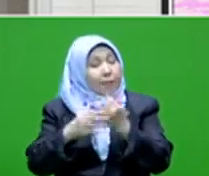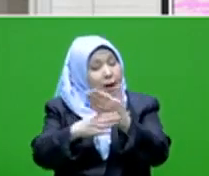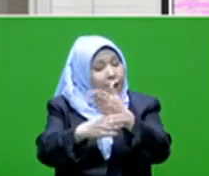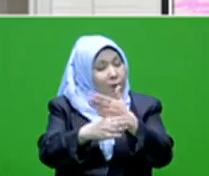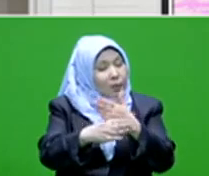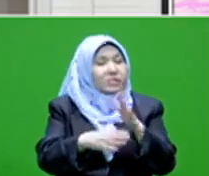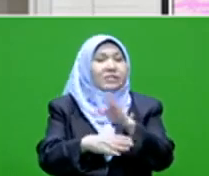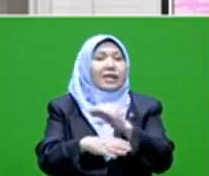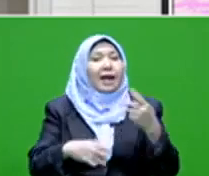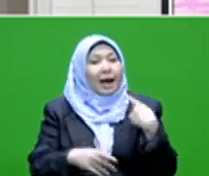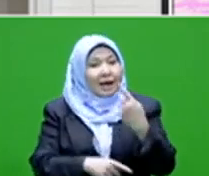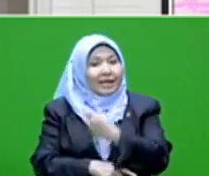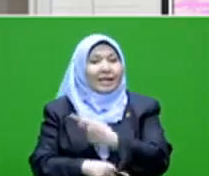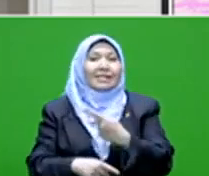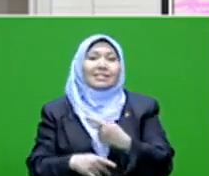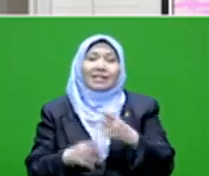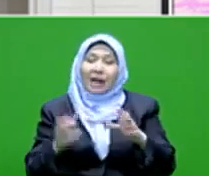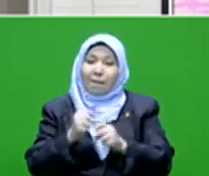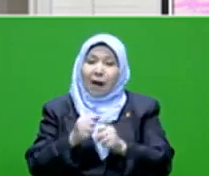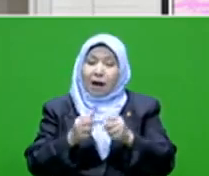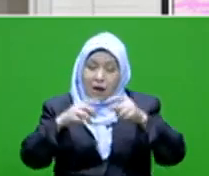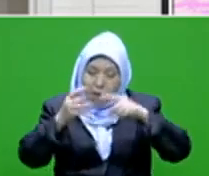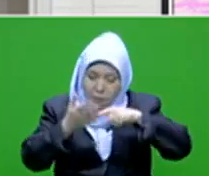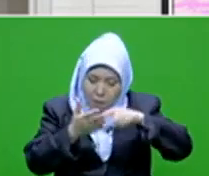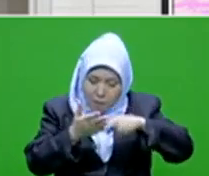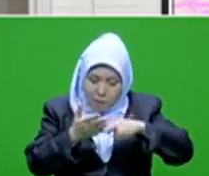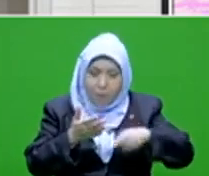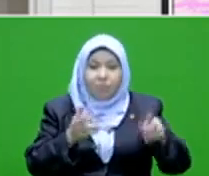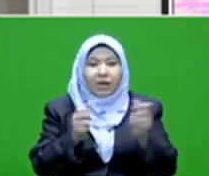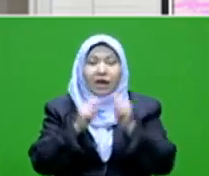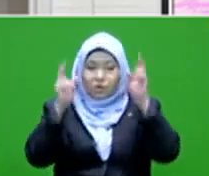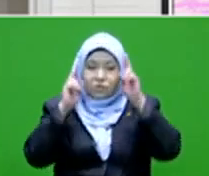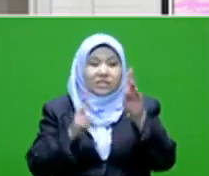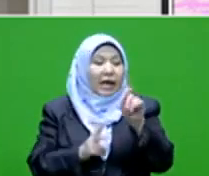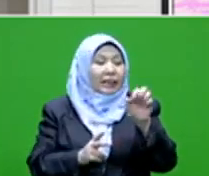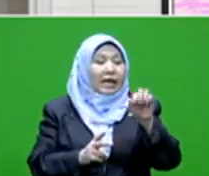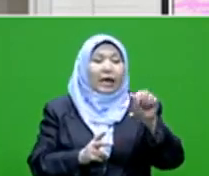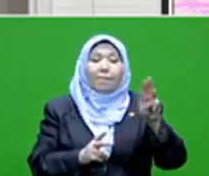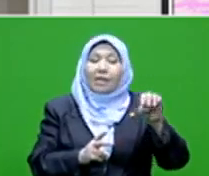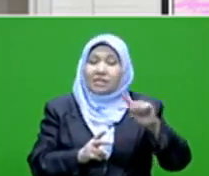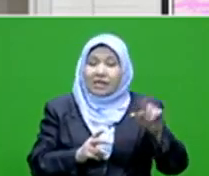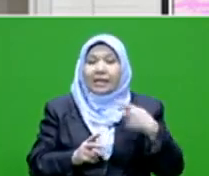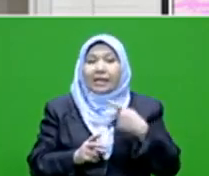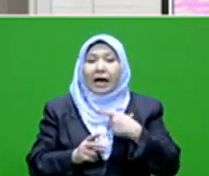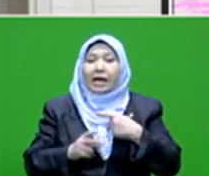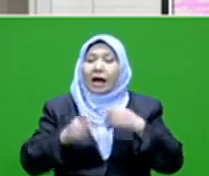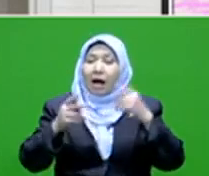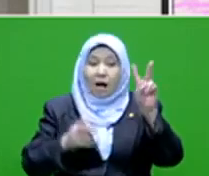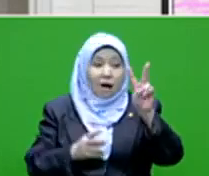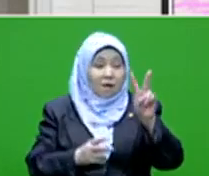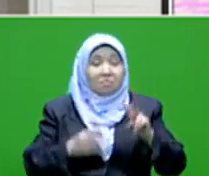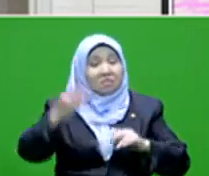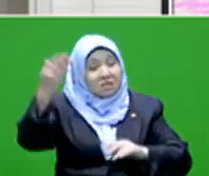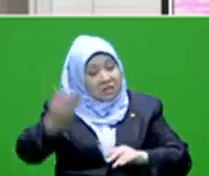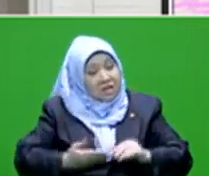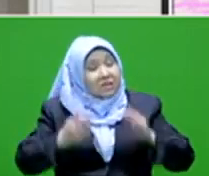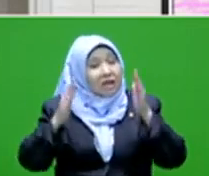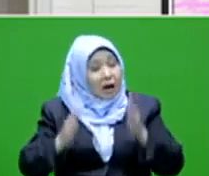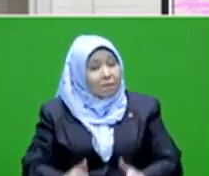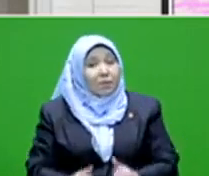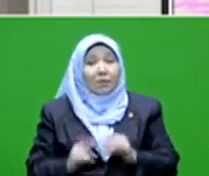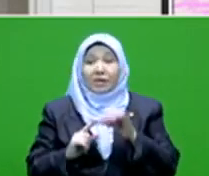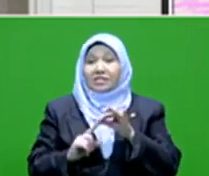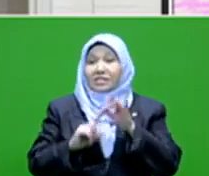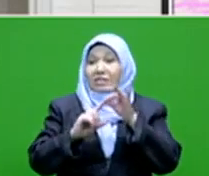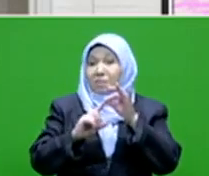hari ini kita mengulang kaji bersama dengan Ustaz Tirmizi. Dan kita ada tetamu istimewa. Tuan-tuan mungkin ada yang dah tengok